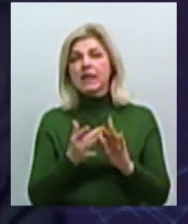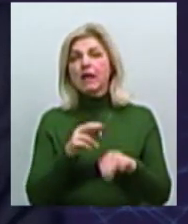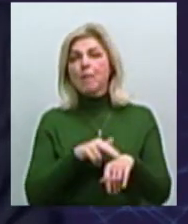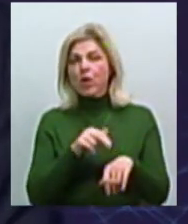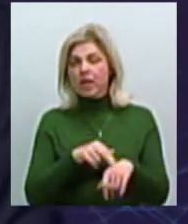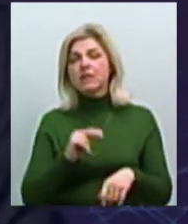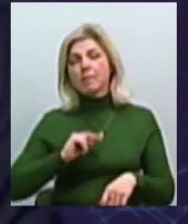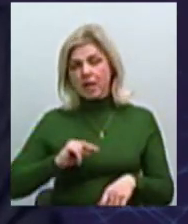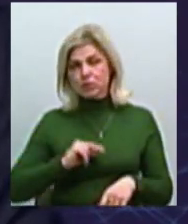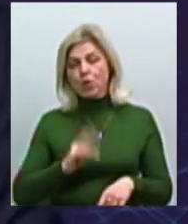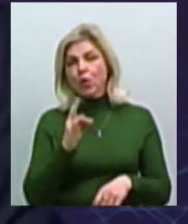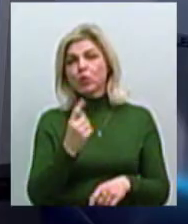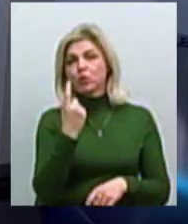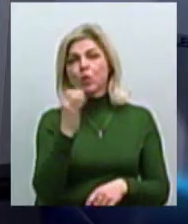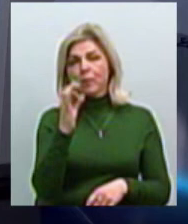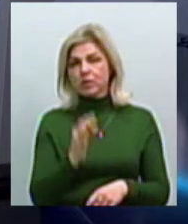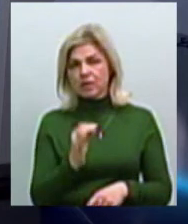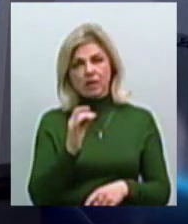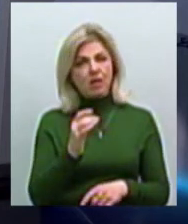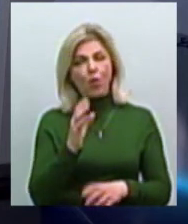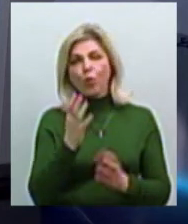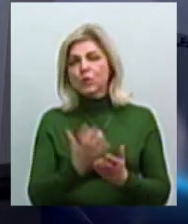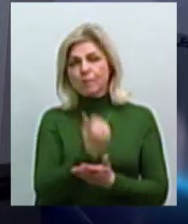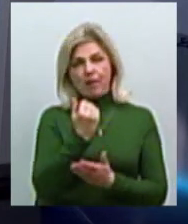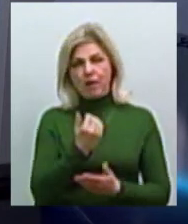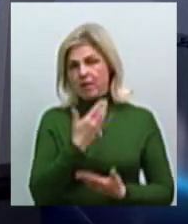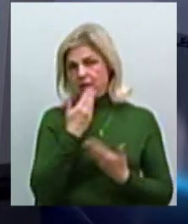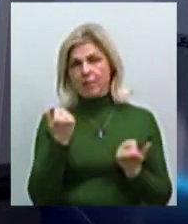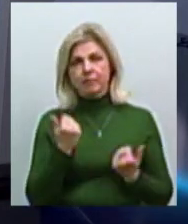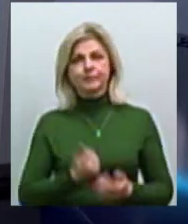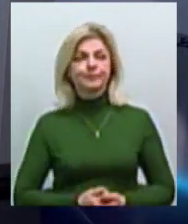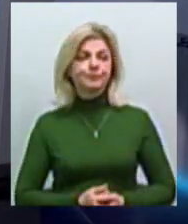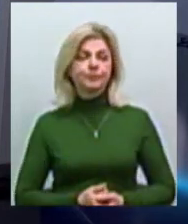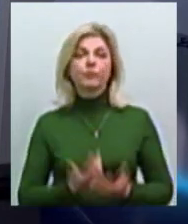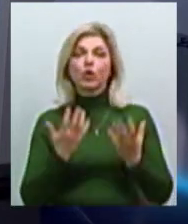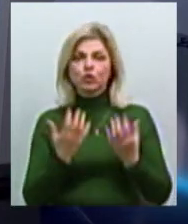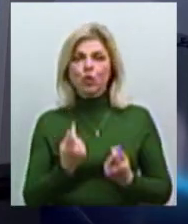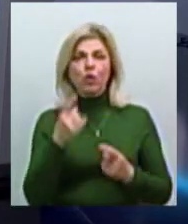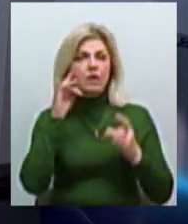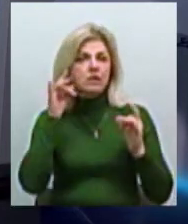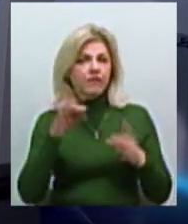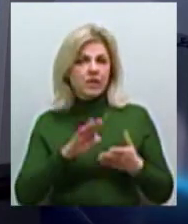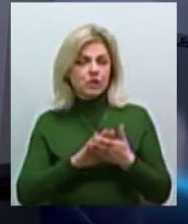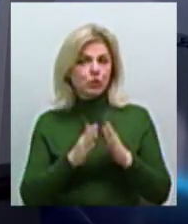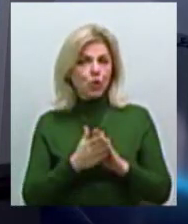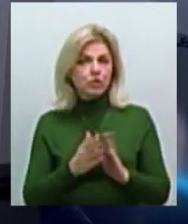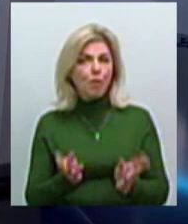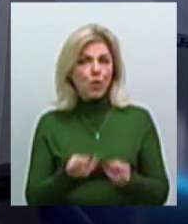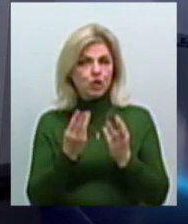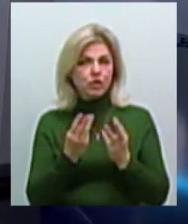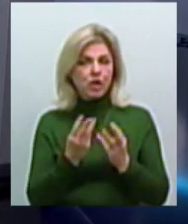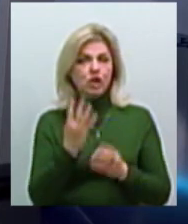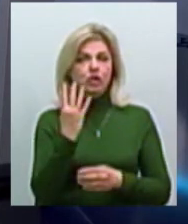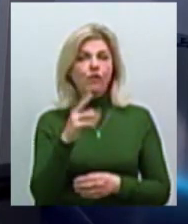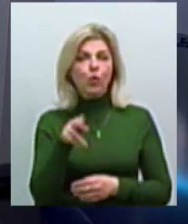але 100% успіху немає. Ще одна надзвичайна ситуація – це пожежі. 4 грудня в